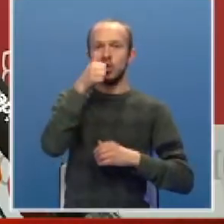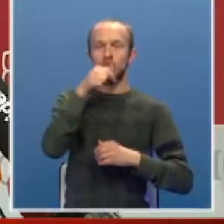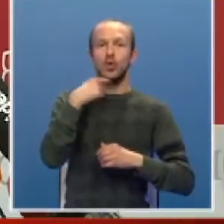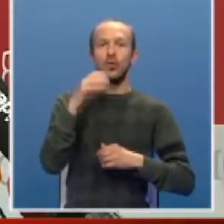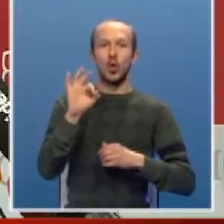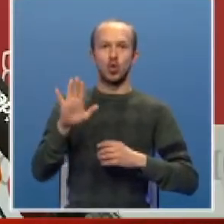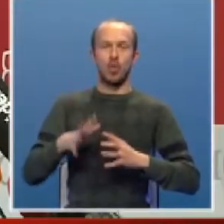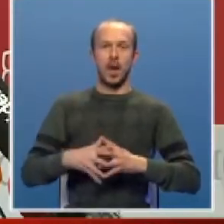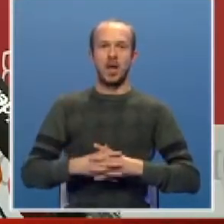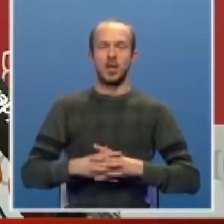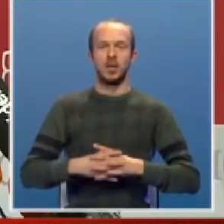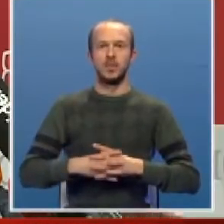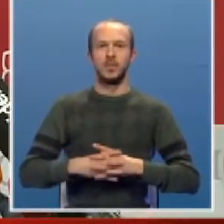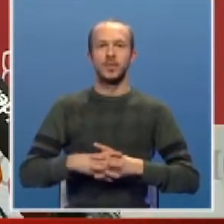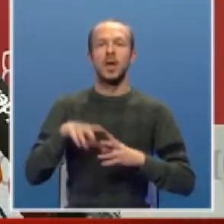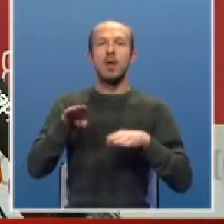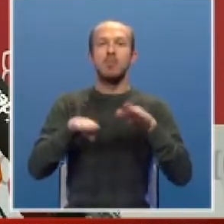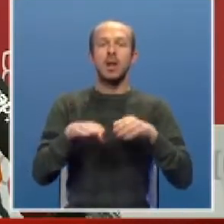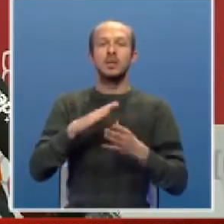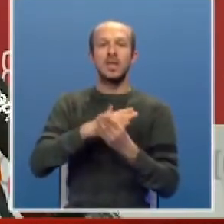o tome da